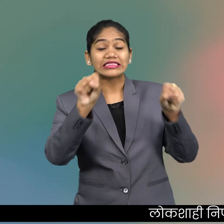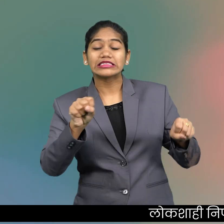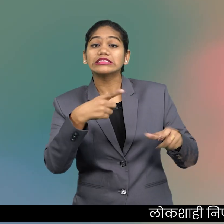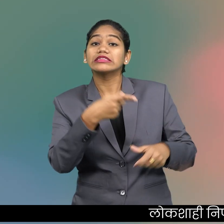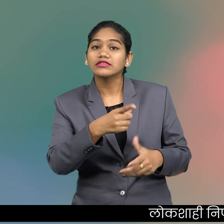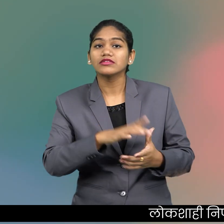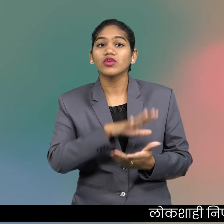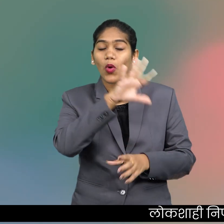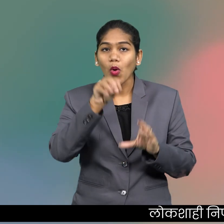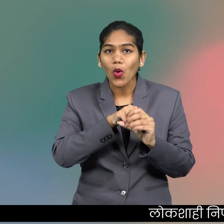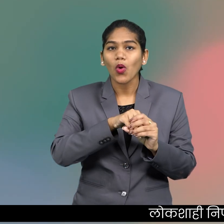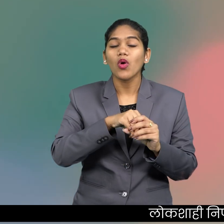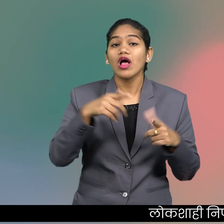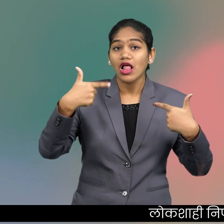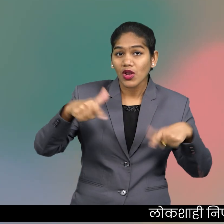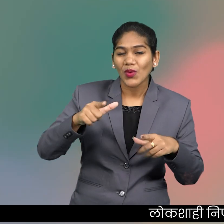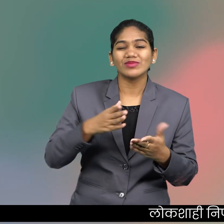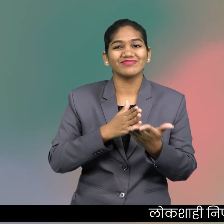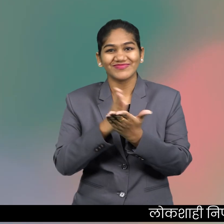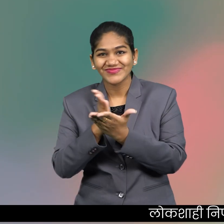लोकशाही निर्णय घेण्याद्वारे उत्पादकता